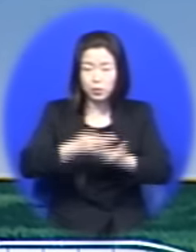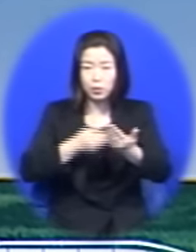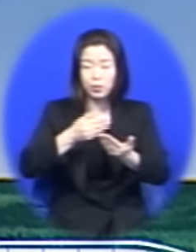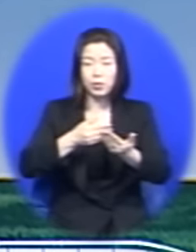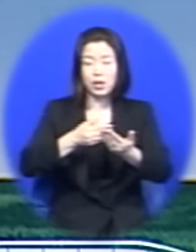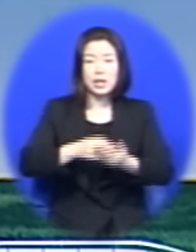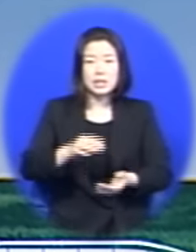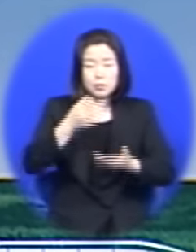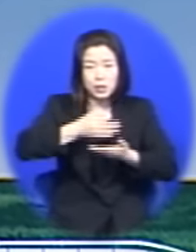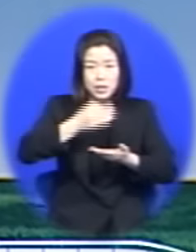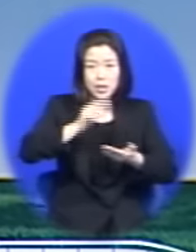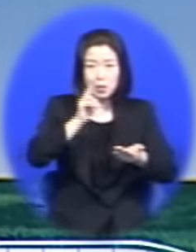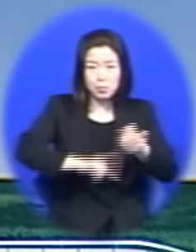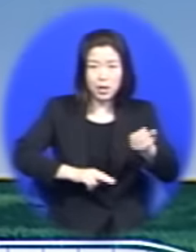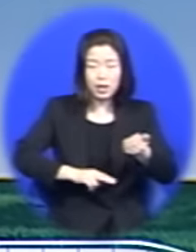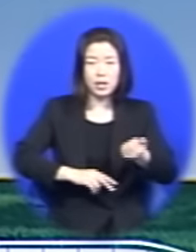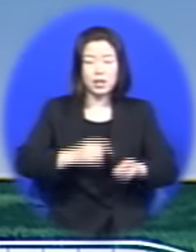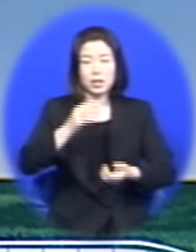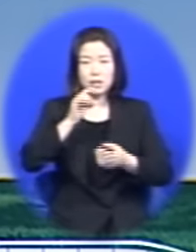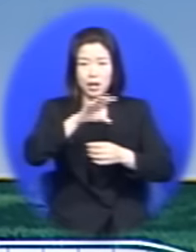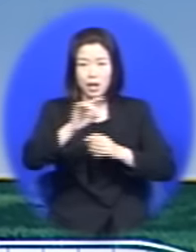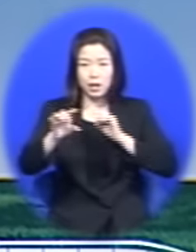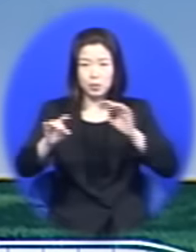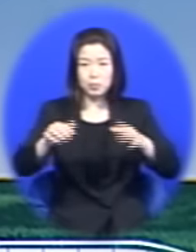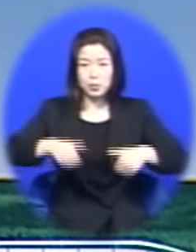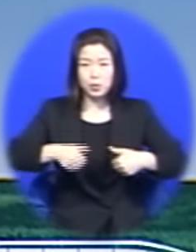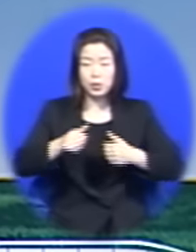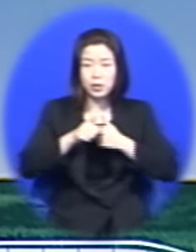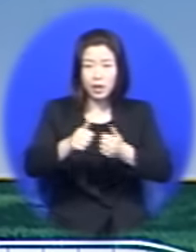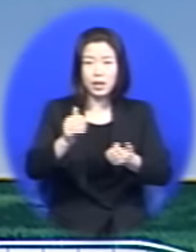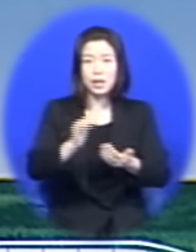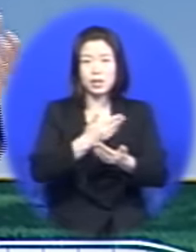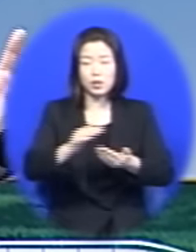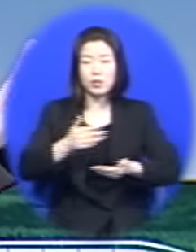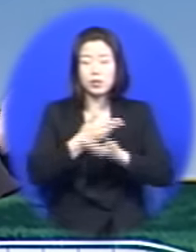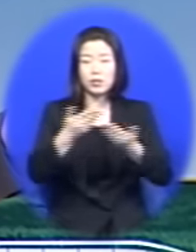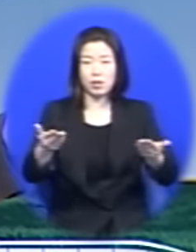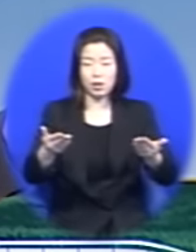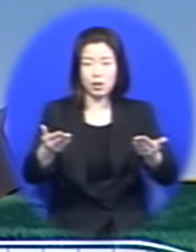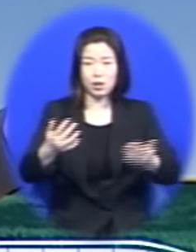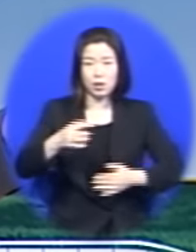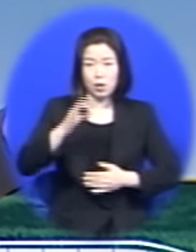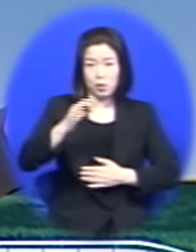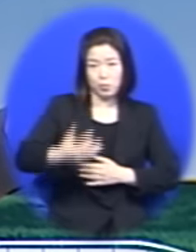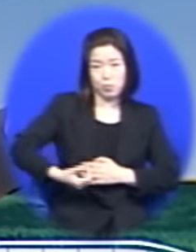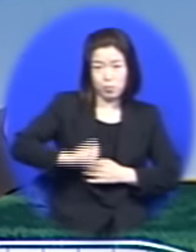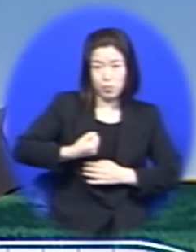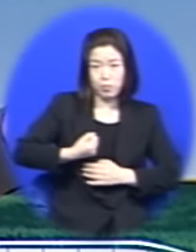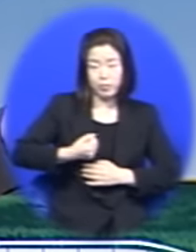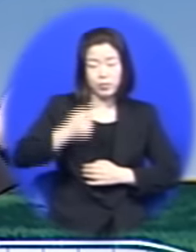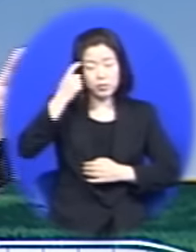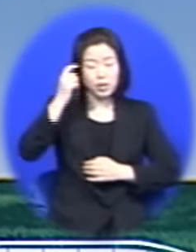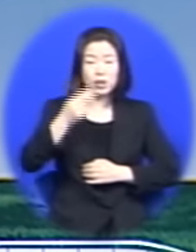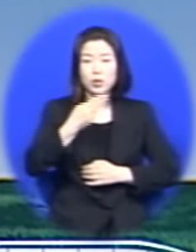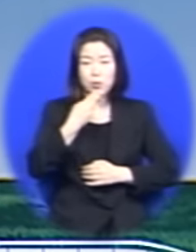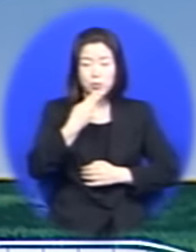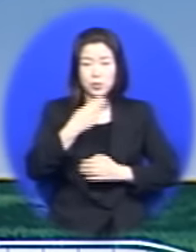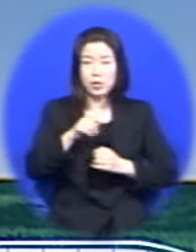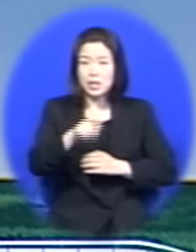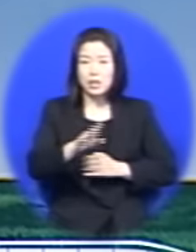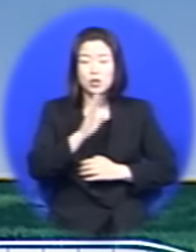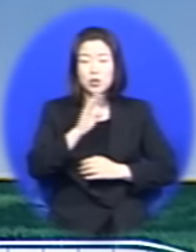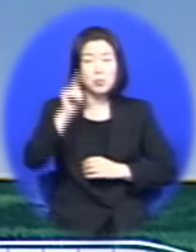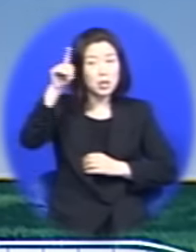팔아 각 사람의 필요를 따라 나눠주고 그래서 소유 개념이 없어졌어요. 이건 진짜